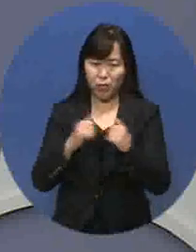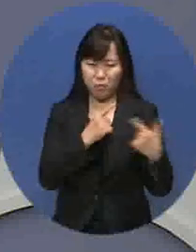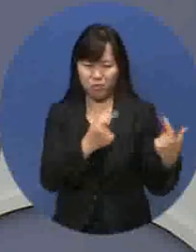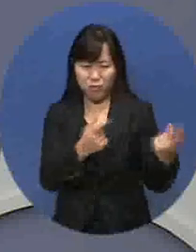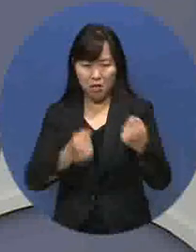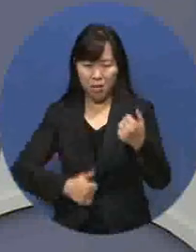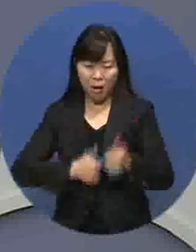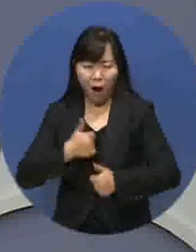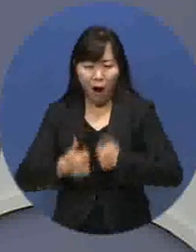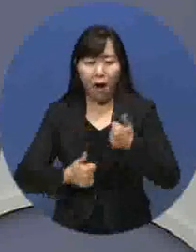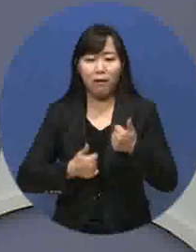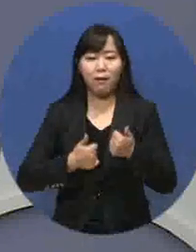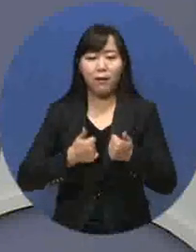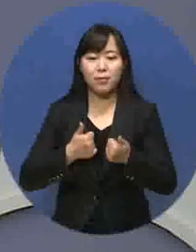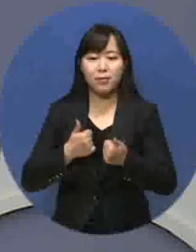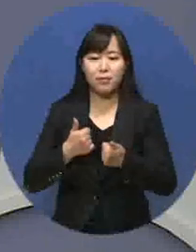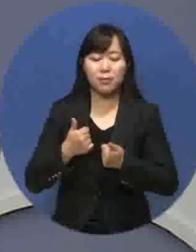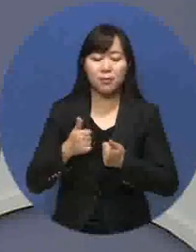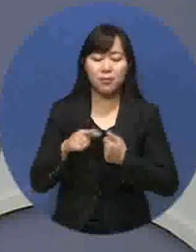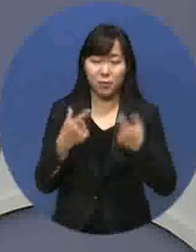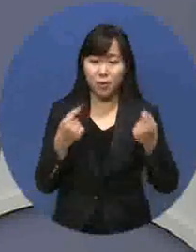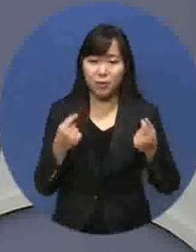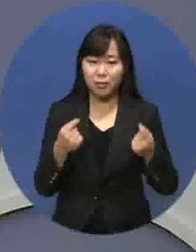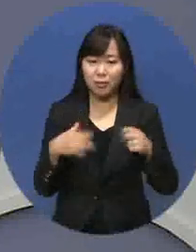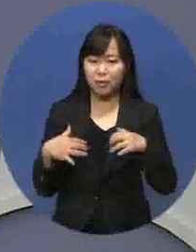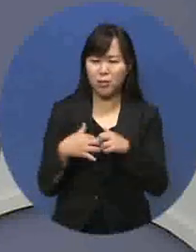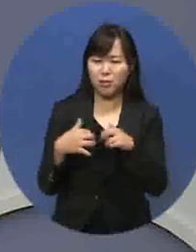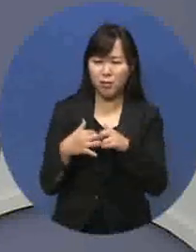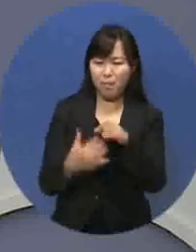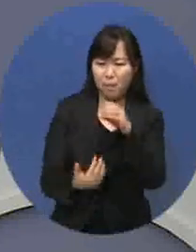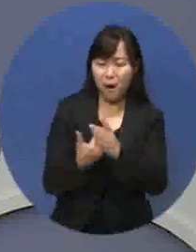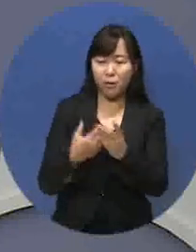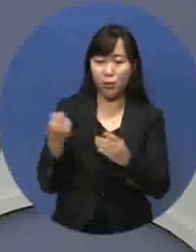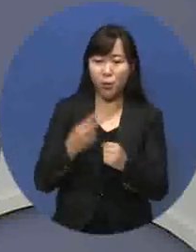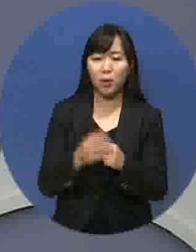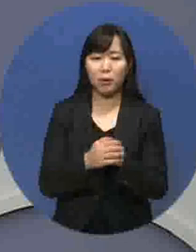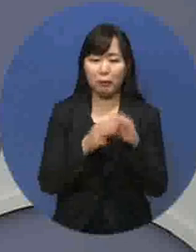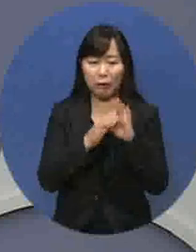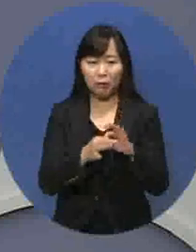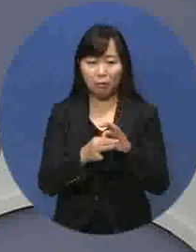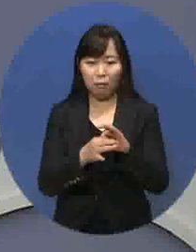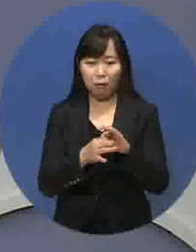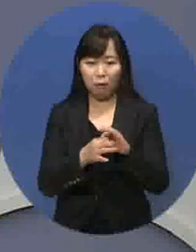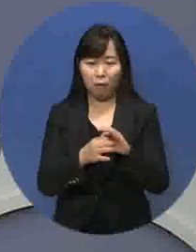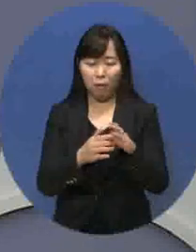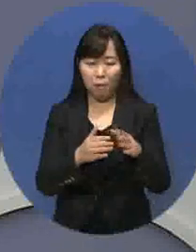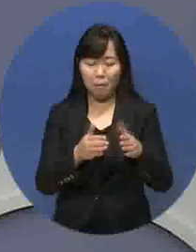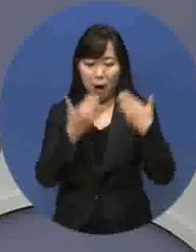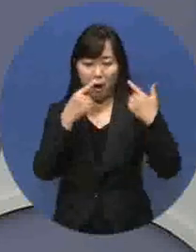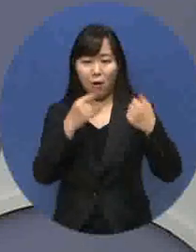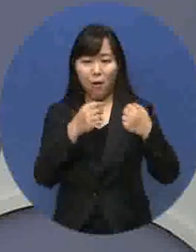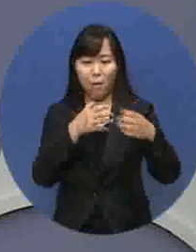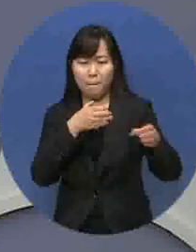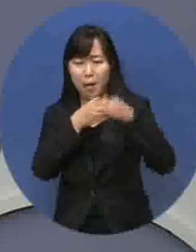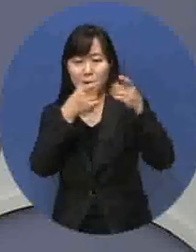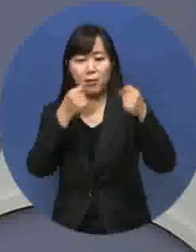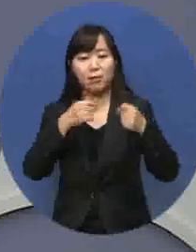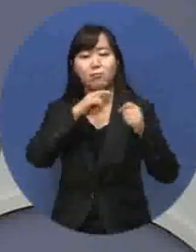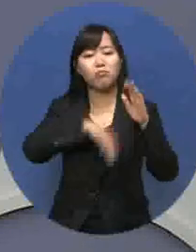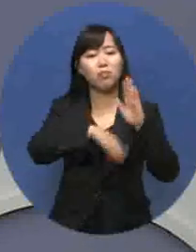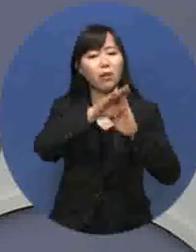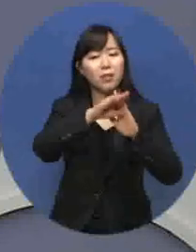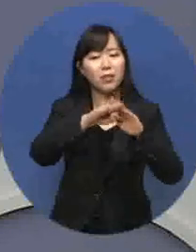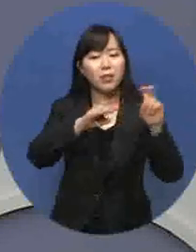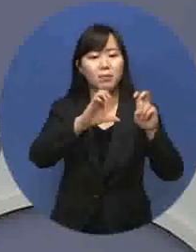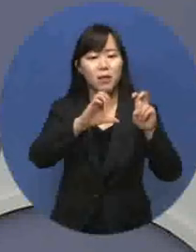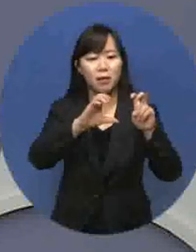같아요. 분노. 예, 저런 전쟁을 일으키고 또 계속해서 도발을 하는 북에 대한 분노가 아마